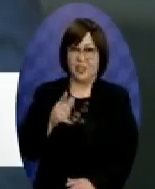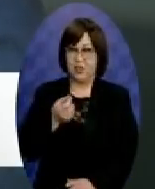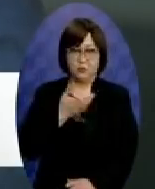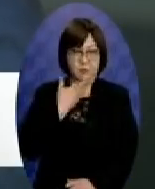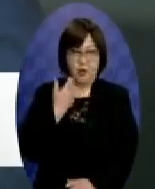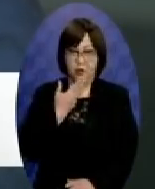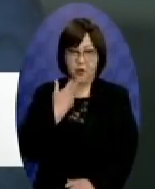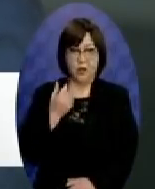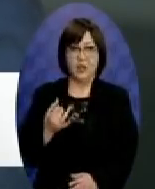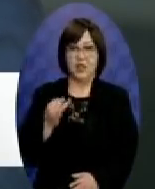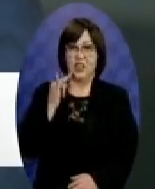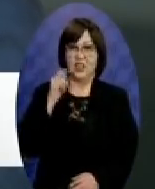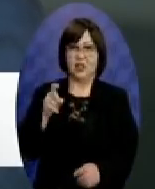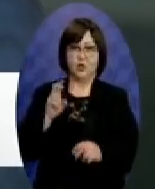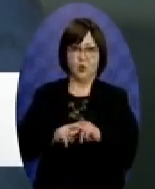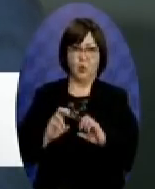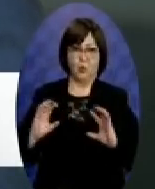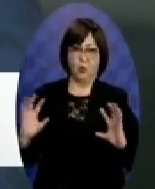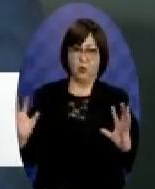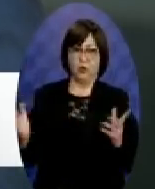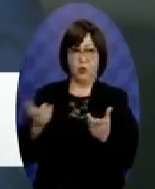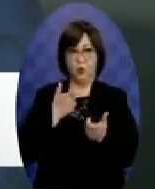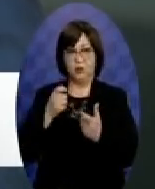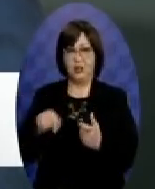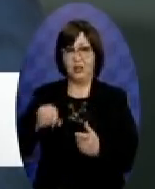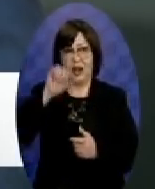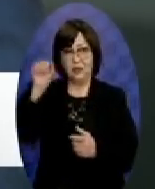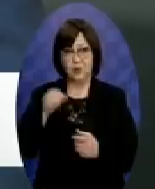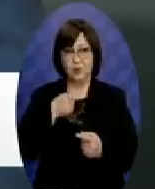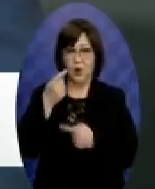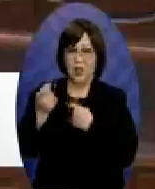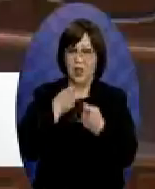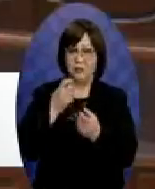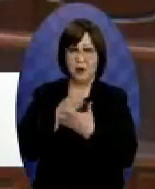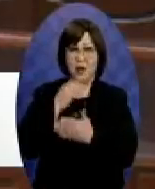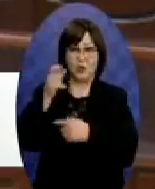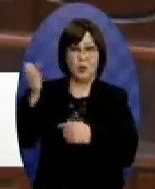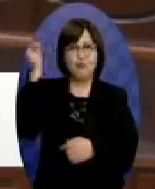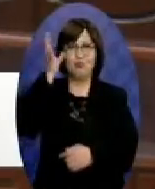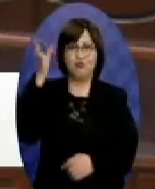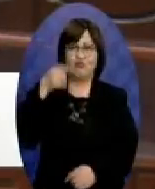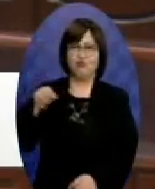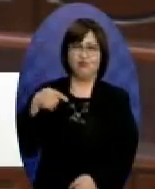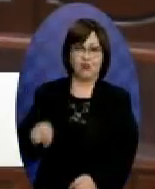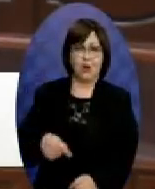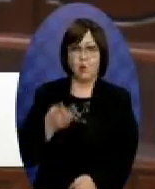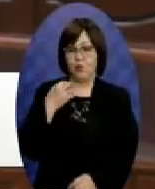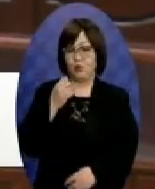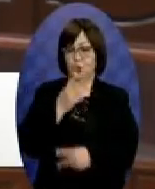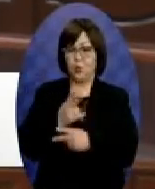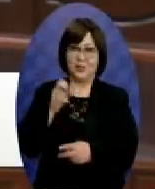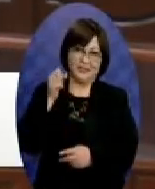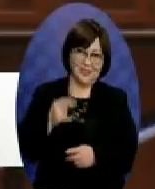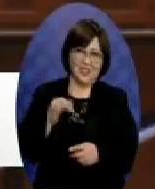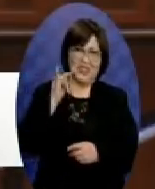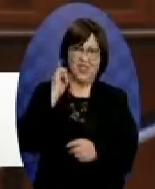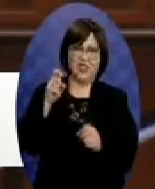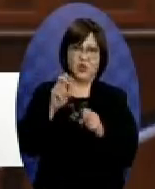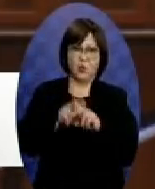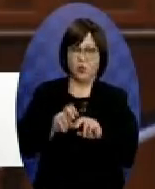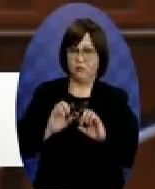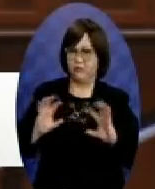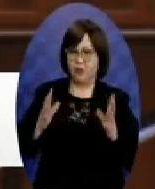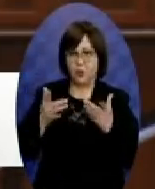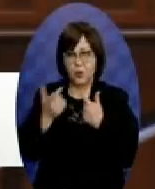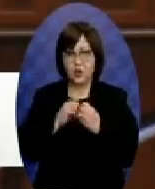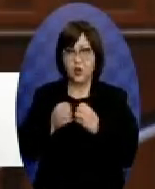уралдаан дээр энэ асуудлыг ярилцж байгааг хэчсэн баг мэдэхгүй л байгаа байхал гэж бодож байна. Үндсэн хуулийн цэцэн их судлын хуралдаанаар шүүхэн шийдвэр